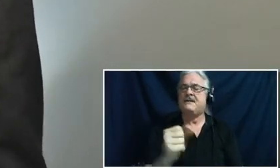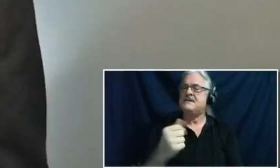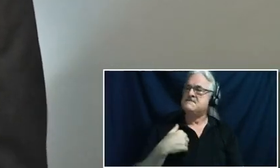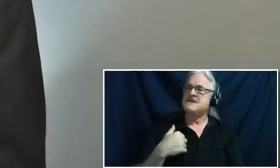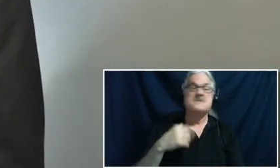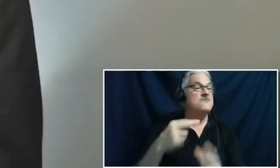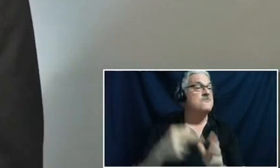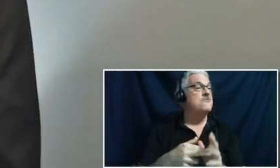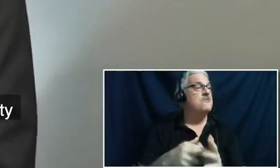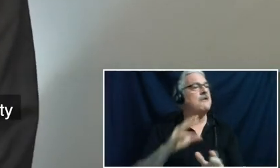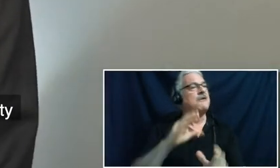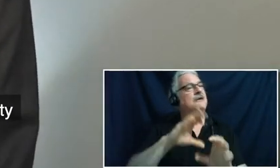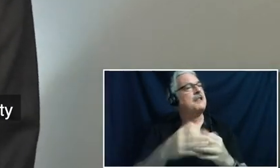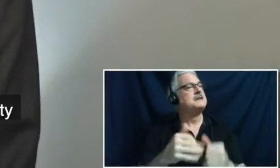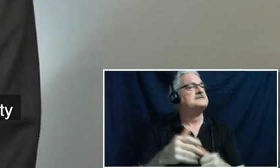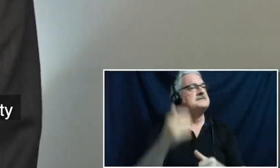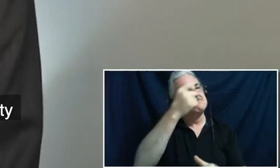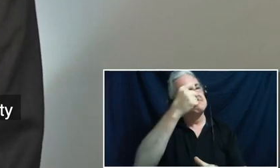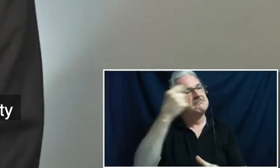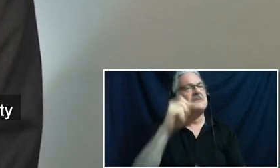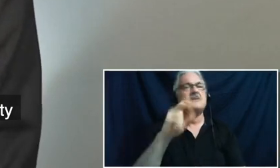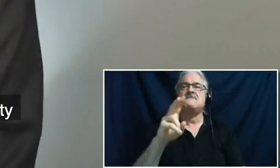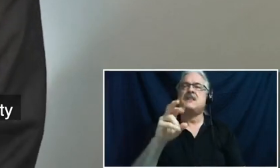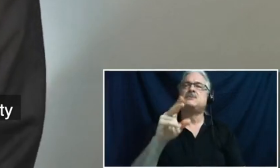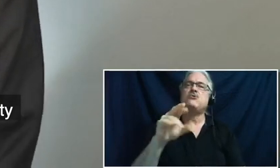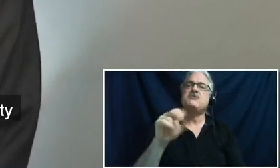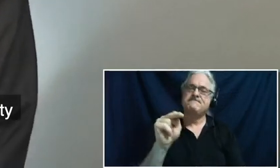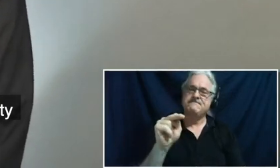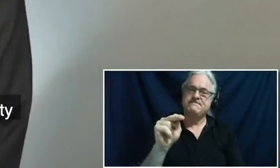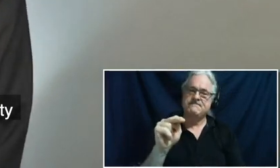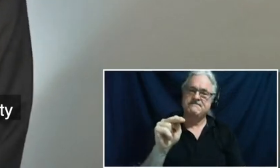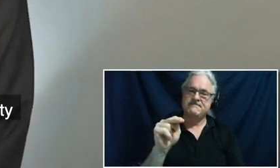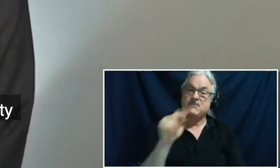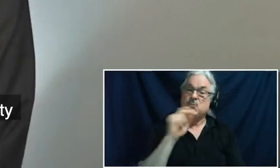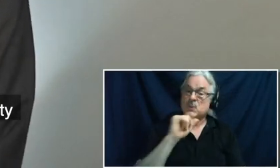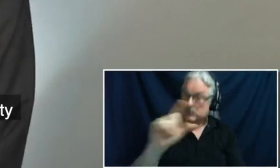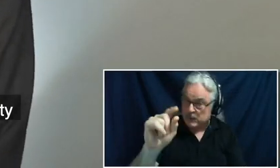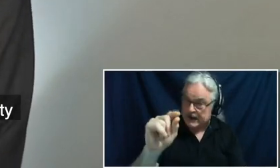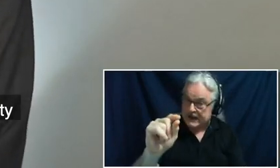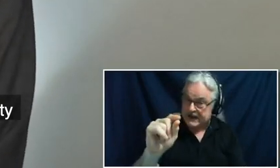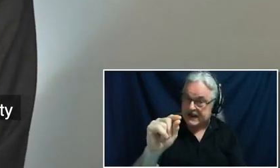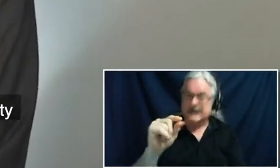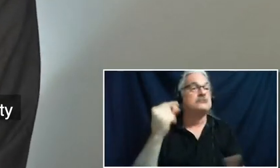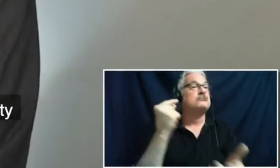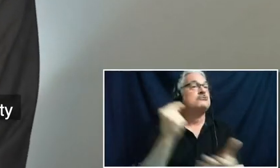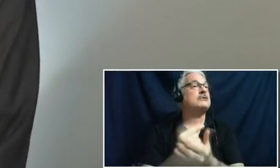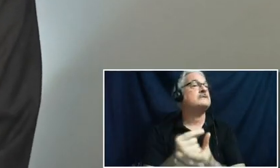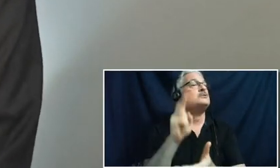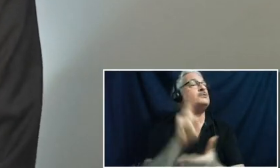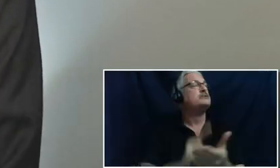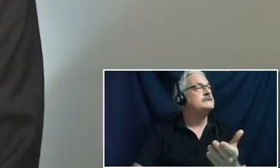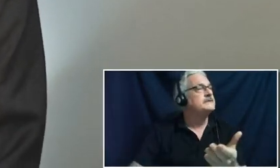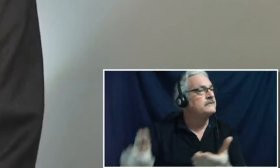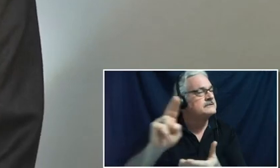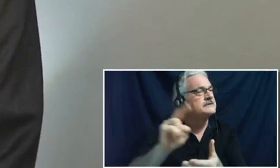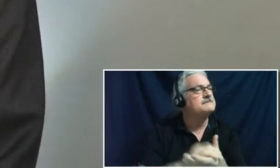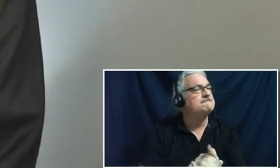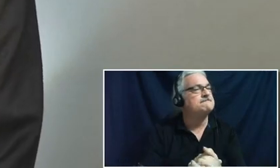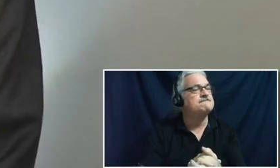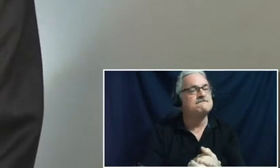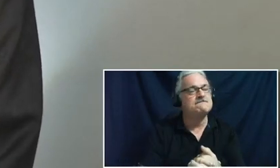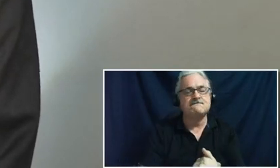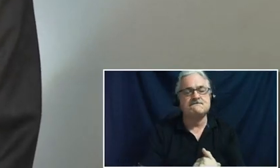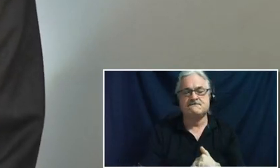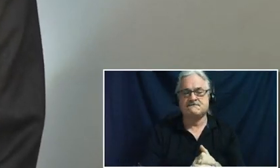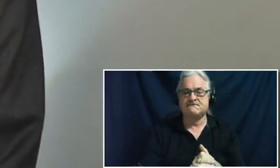que major de ma promotion. À l'âge de 20 ans, j'ai obtenu un diplôme universitaire, obtenant